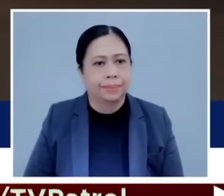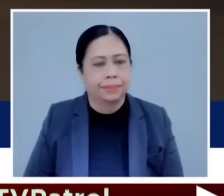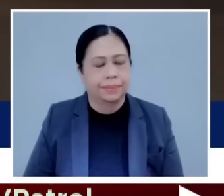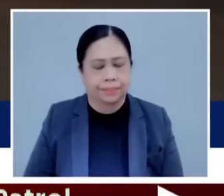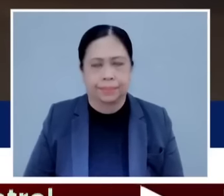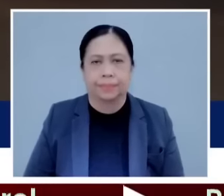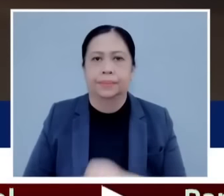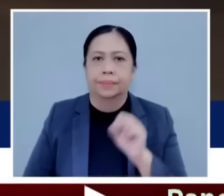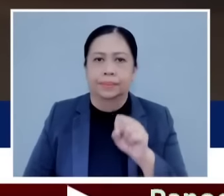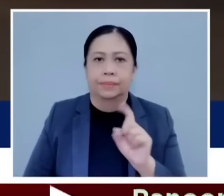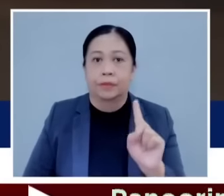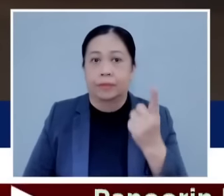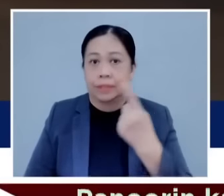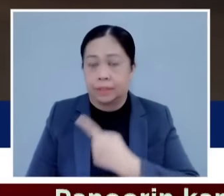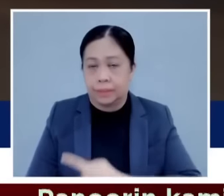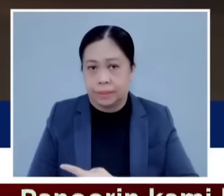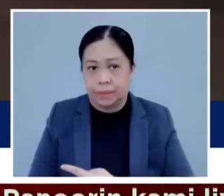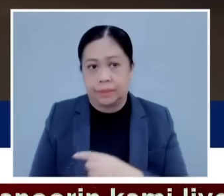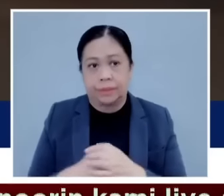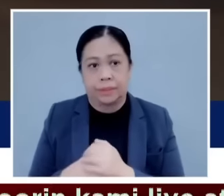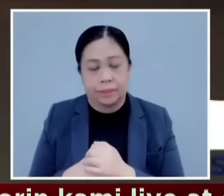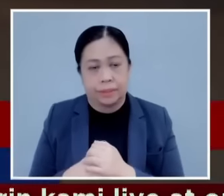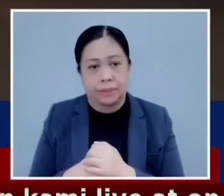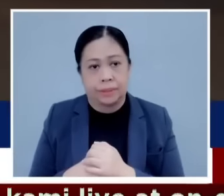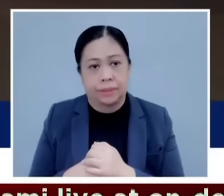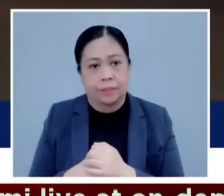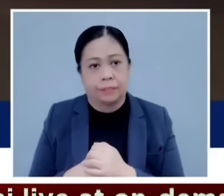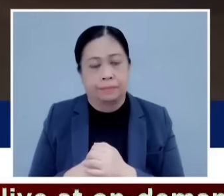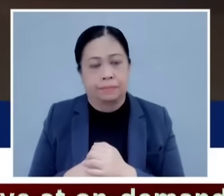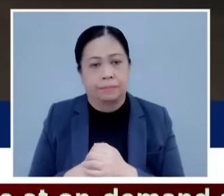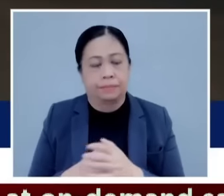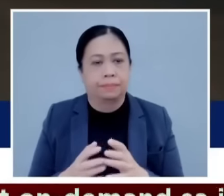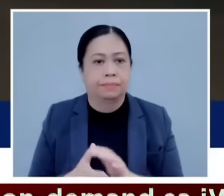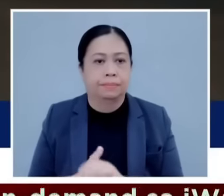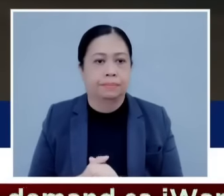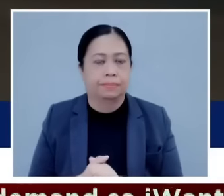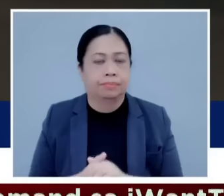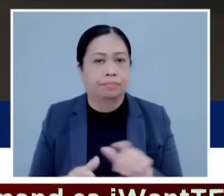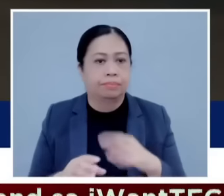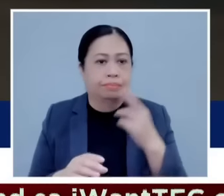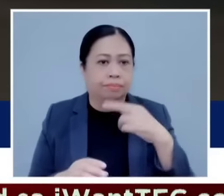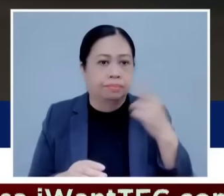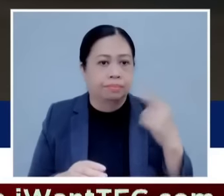Kabayan, sa unang araw pa lamang ng hulihan kahapon dito sa bayan ng San Mateo sa lalawigan ng Rizal,